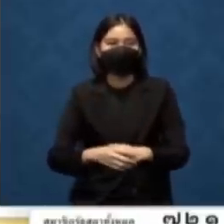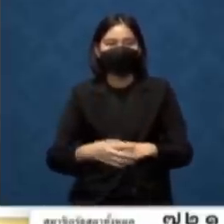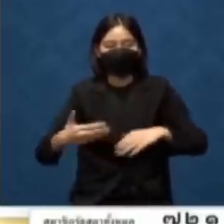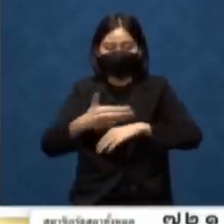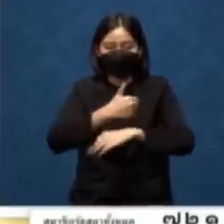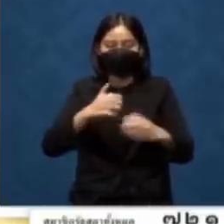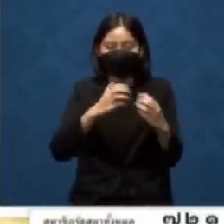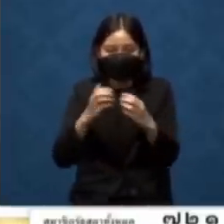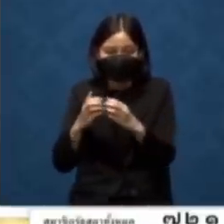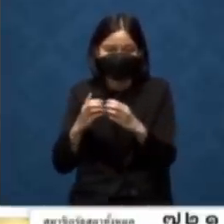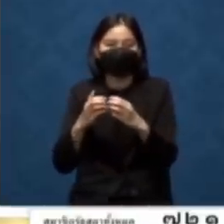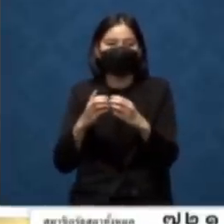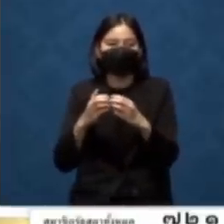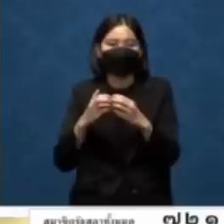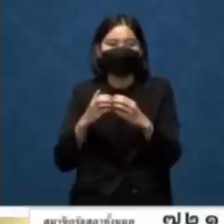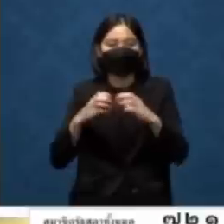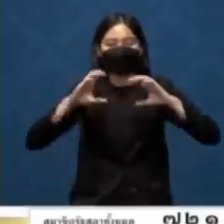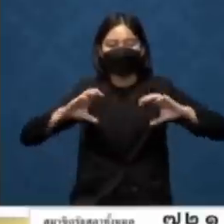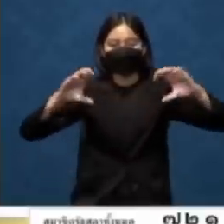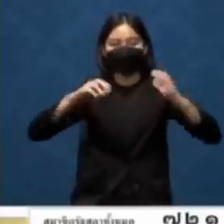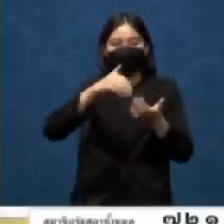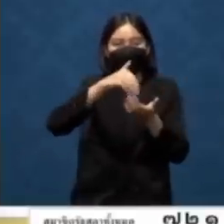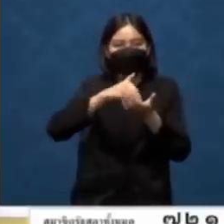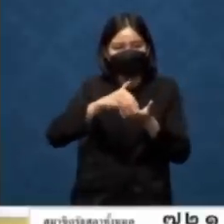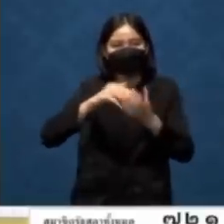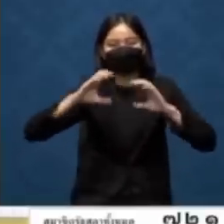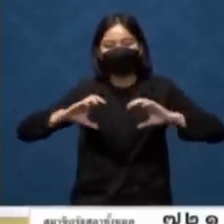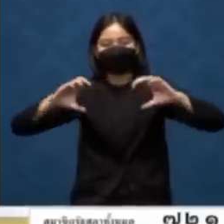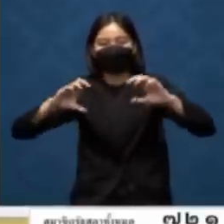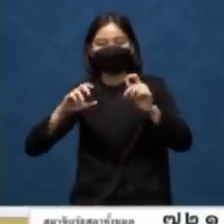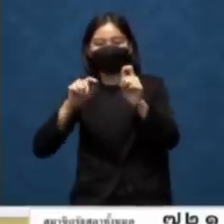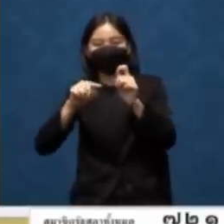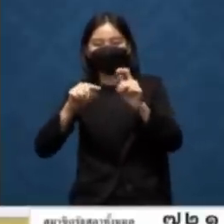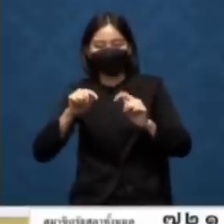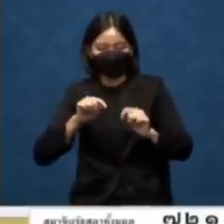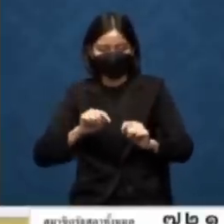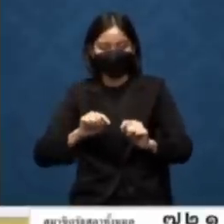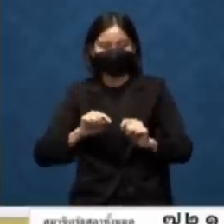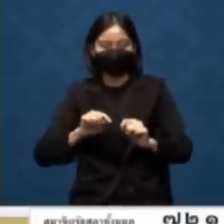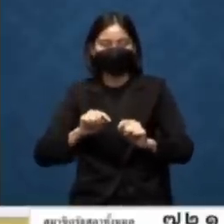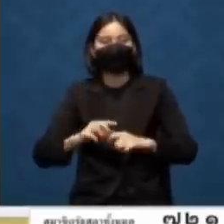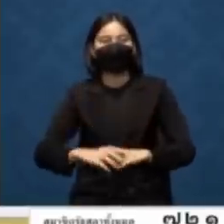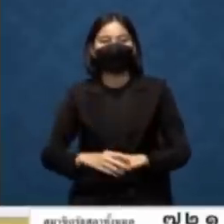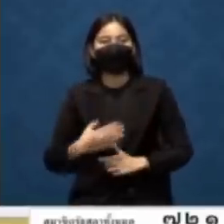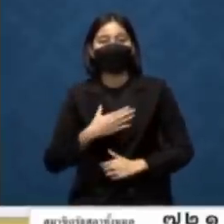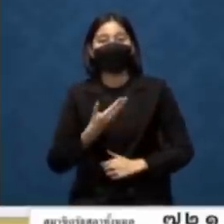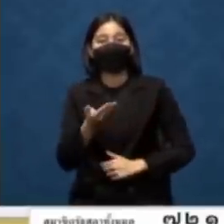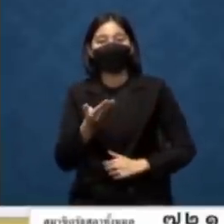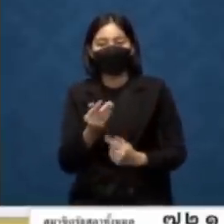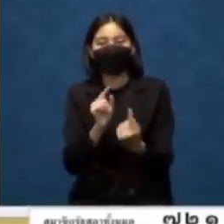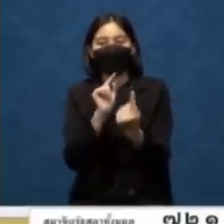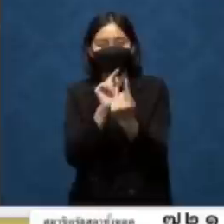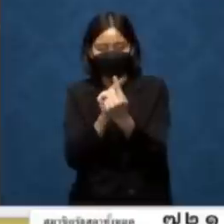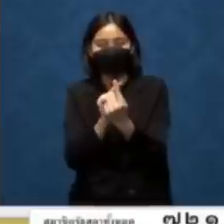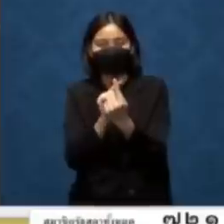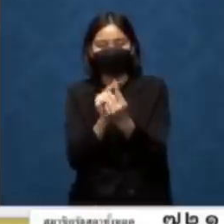ว่าง รชการส่นกลางผวิภาค และท้องถิ่นครับยัไ ถ้ามีโอกา เดีวผม จะคอวุ inadถ้าได้พบเจอ ทกส่วตว